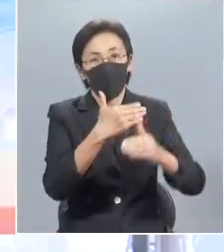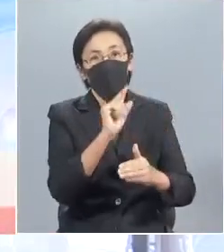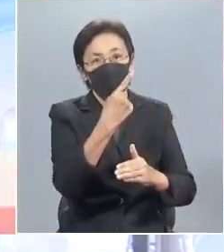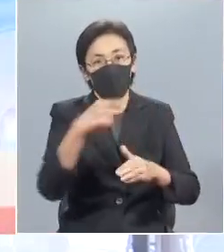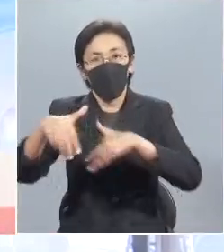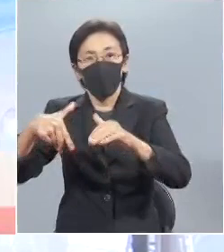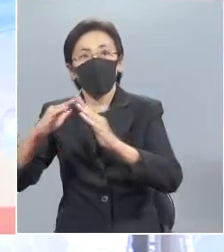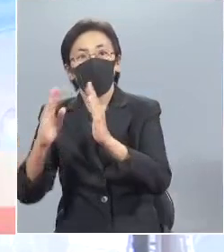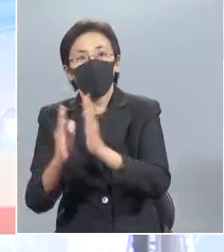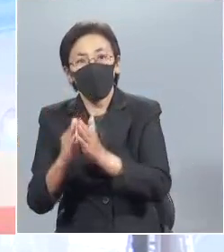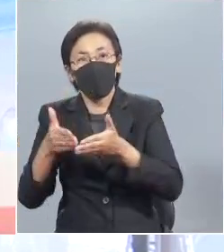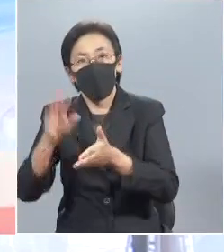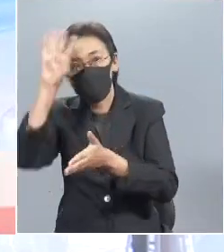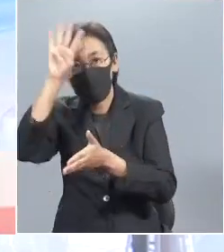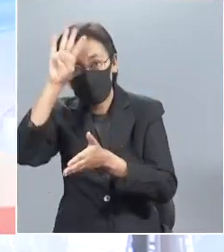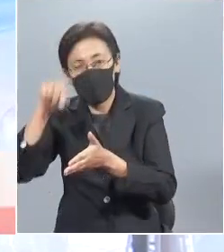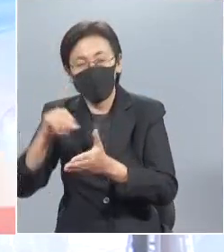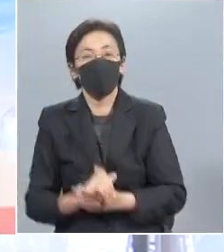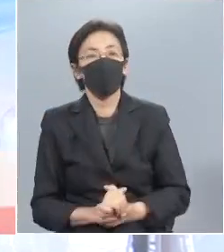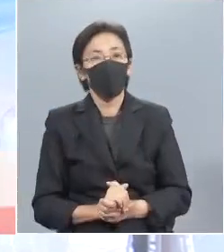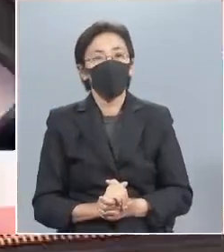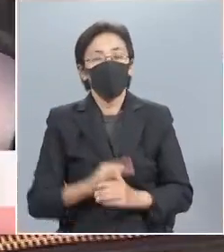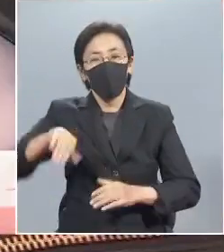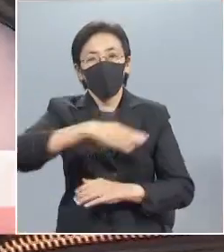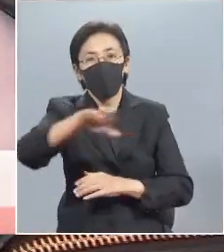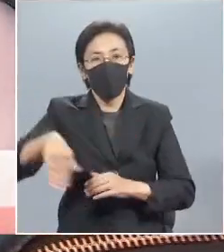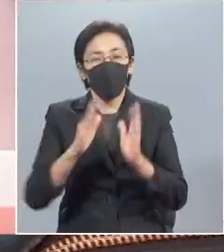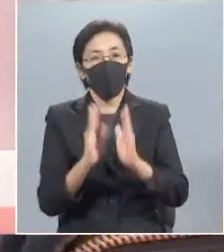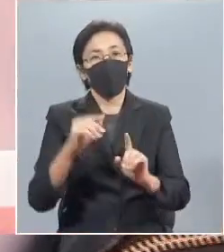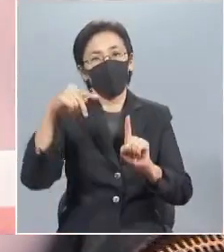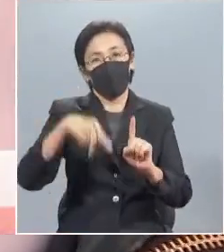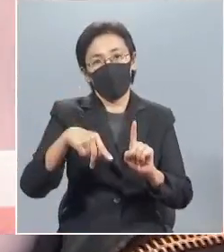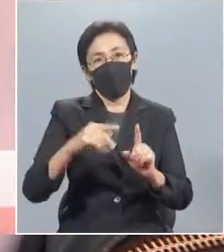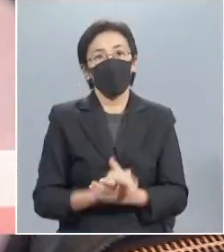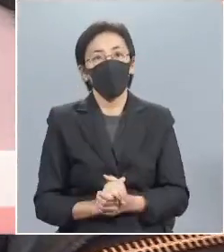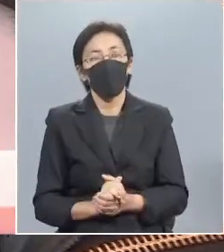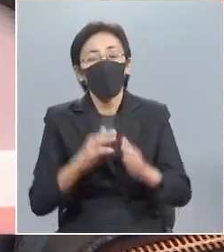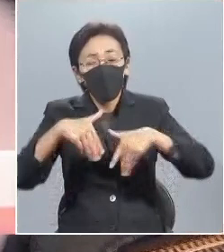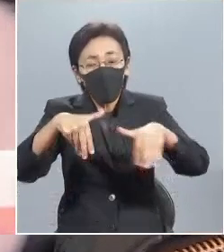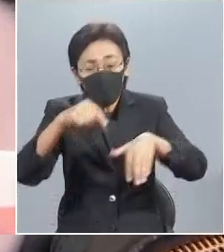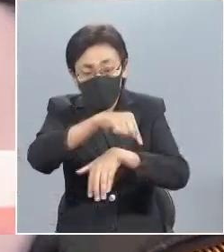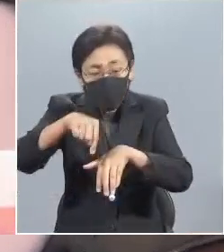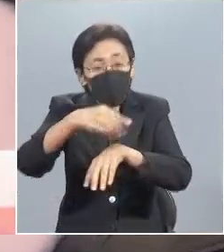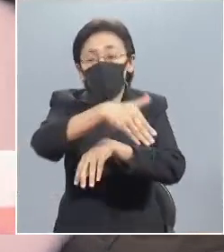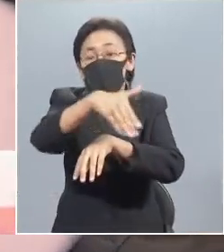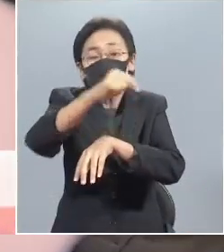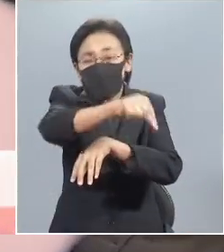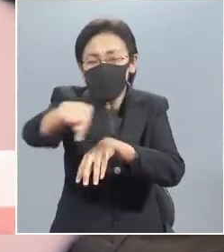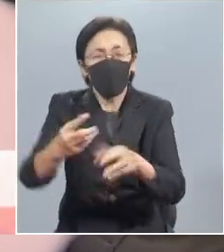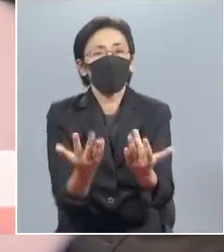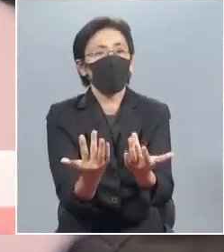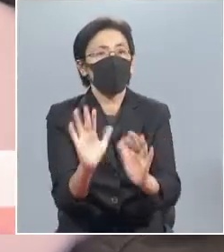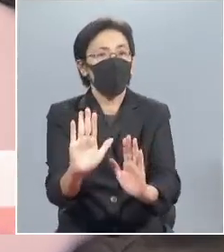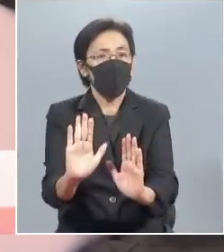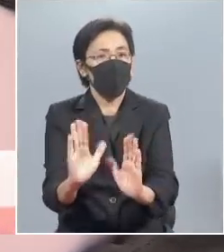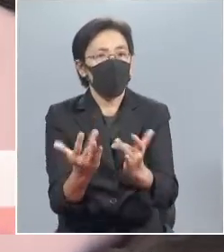คลองเตยในอย่างที่บอกไปครับคือ 1,000นะส่วนคนที่ยังไม่ได้อยู่ใน 2ชุมชนนี้เนี่ยก็ต้องรออีกสักนิด